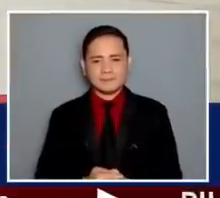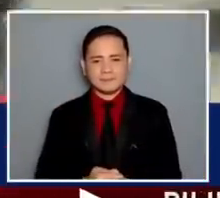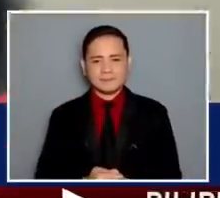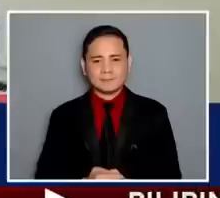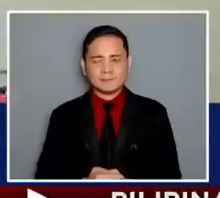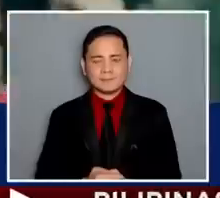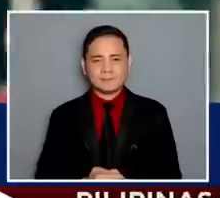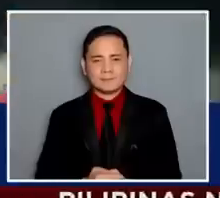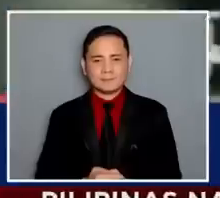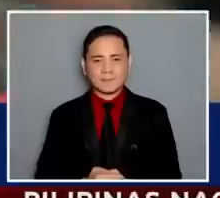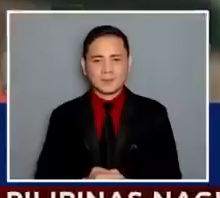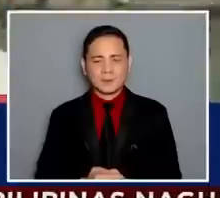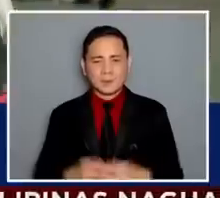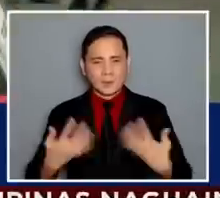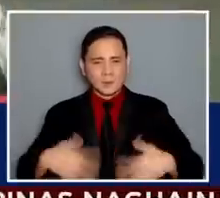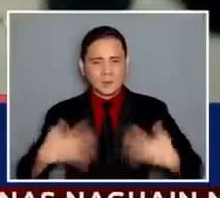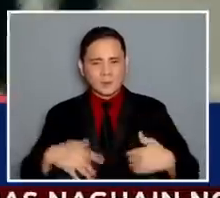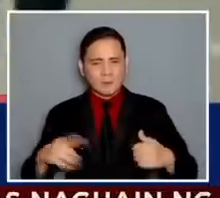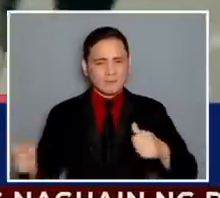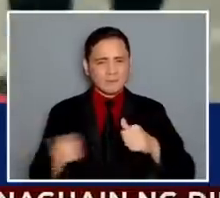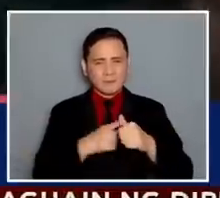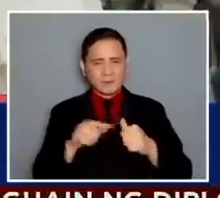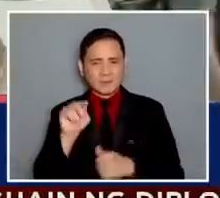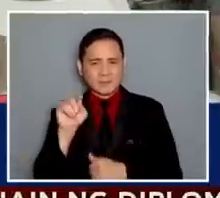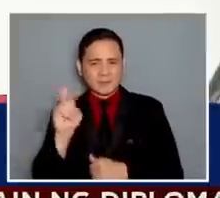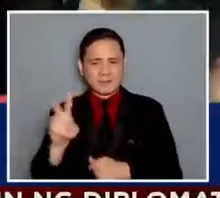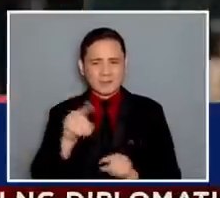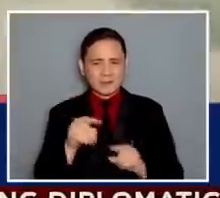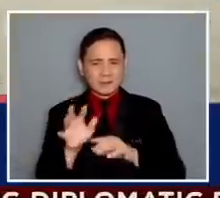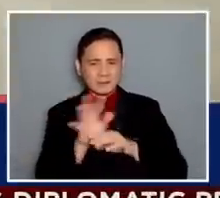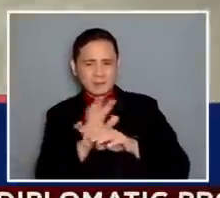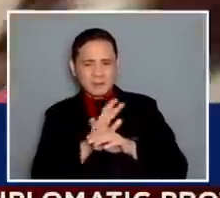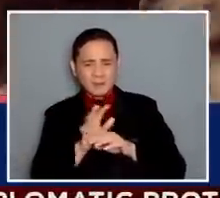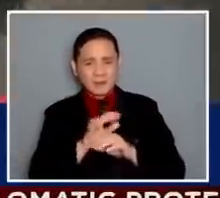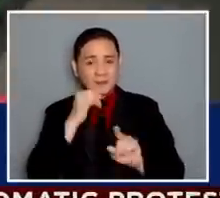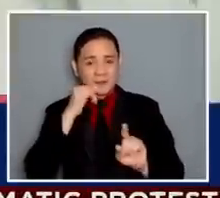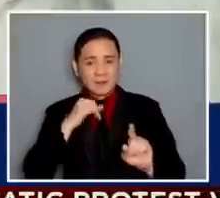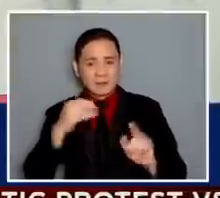Makapigil hininga ang unang episode ng Batang Quiapo kagabi.